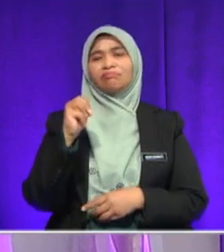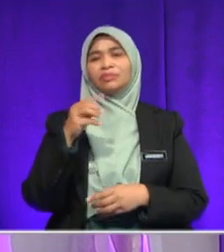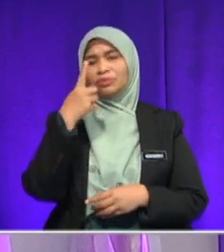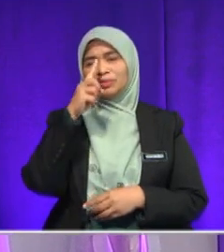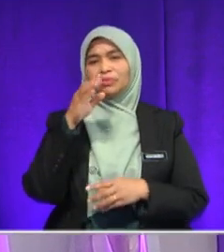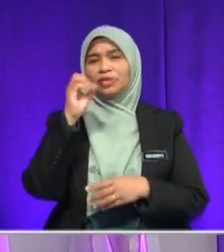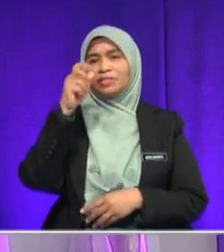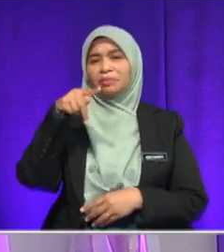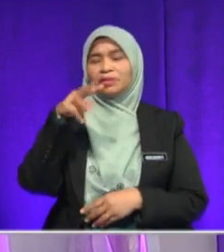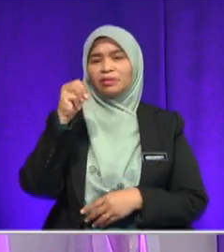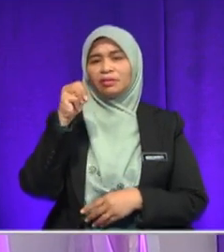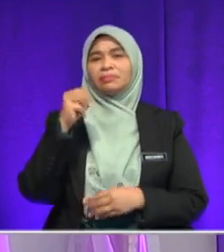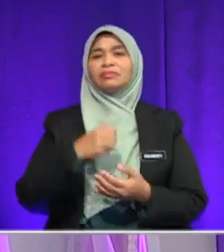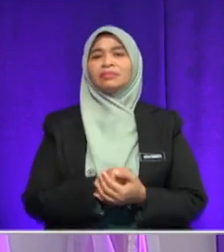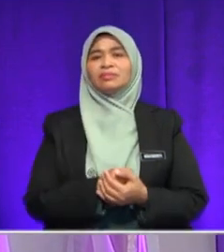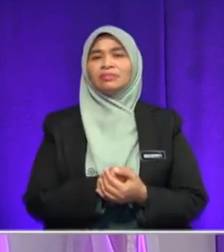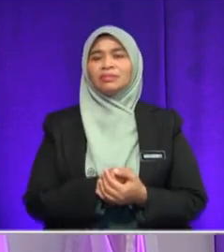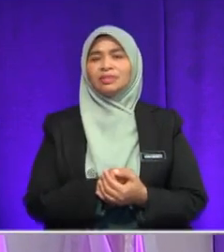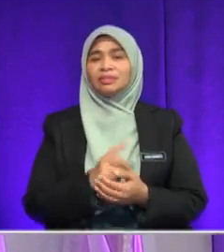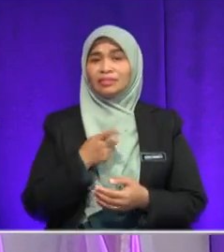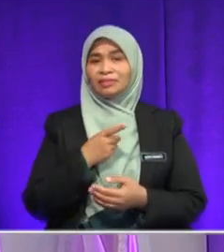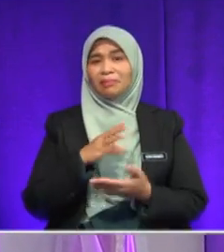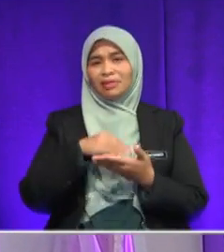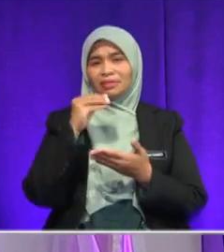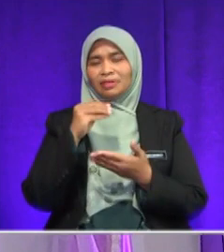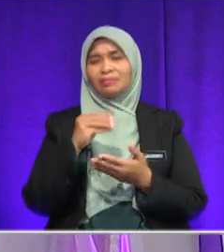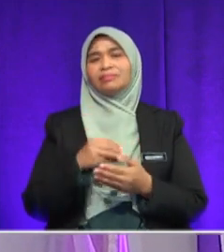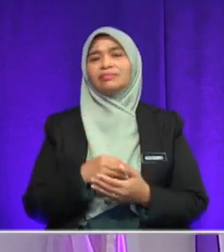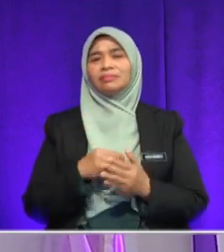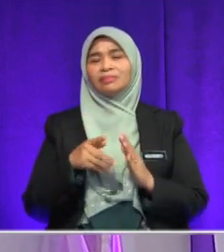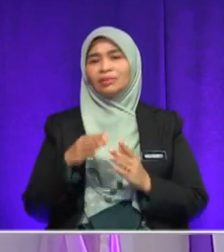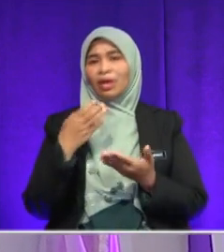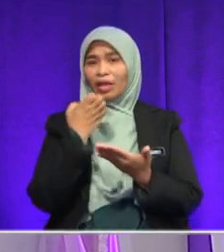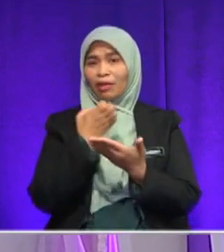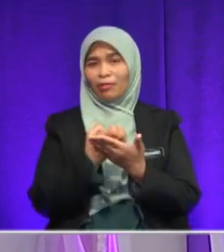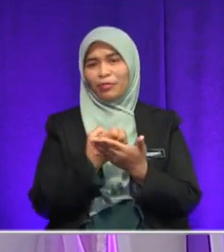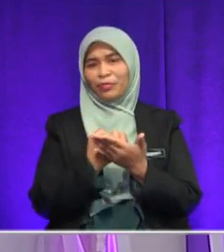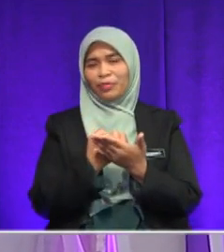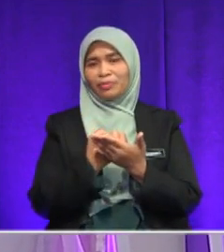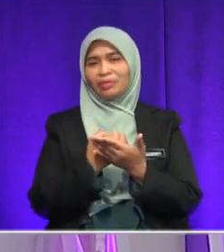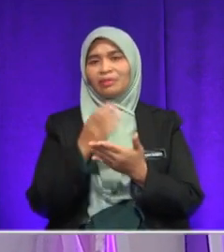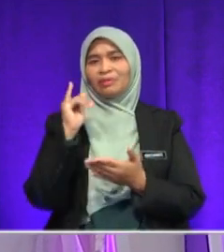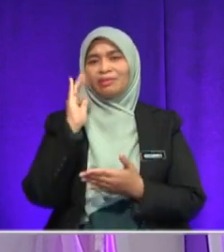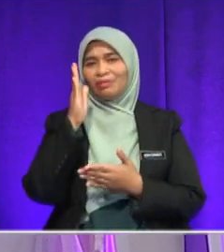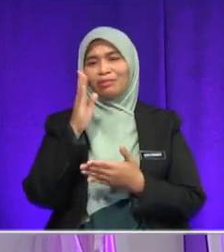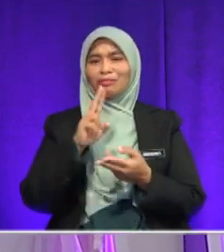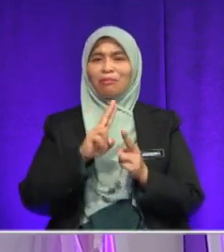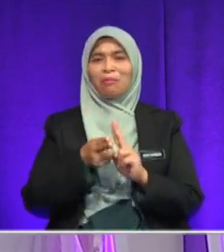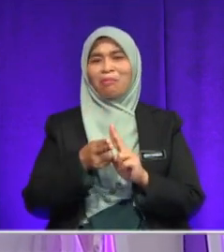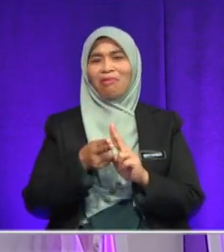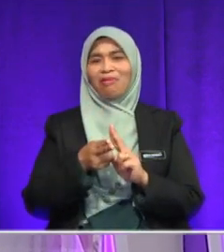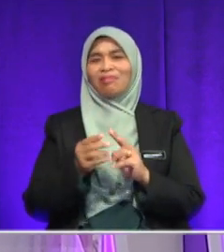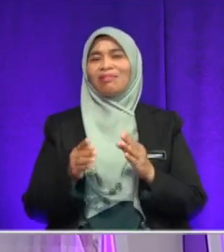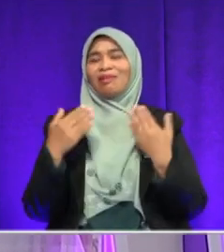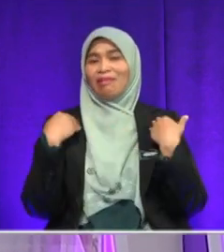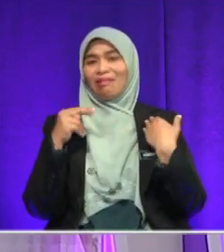SPM 2022 hari ini. Kita sedang belajar mata pelajaran yang akan mengubah struktur negara dunia iaitu